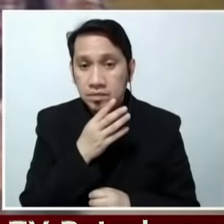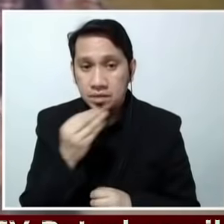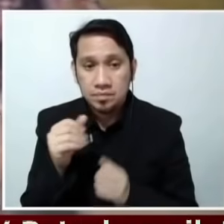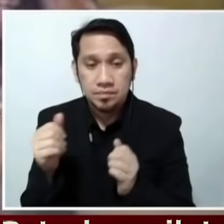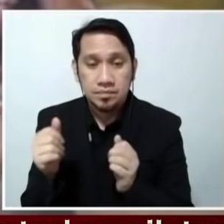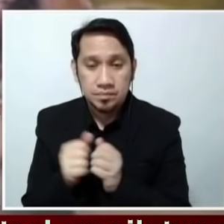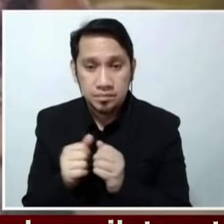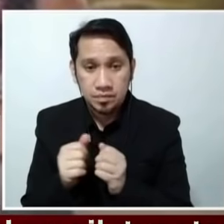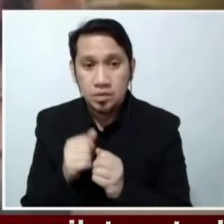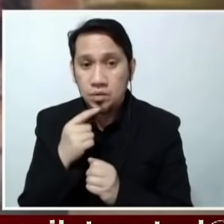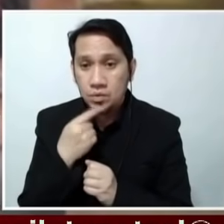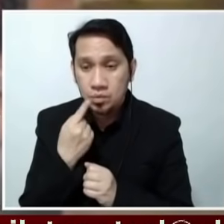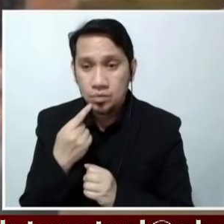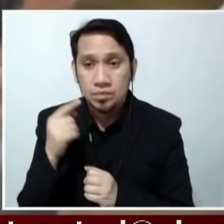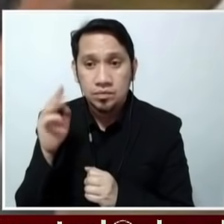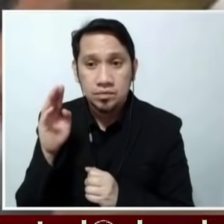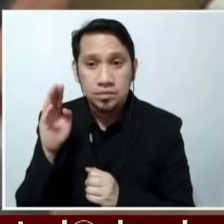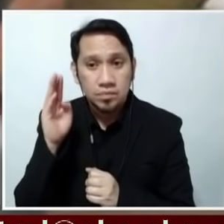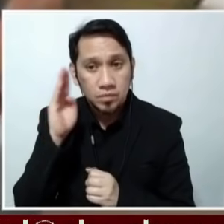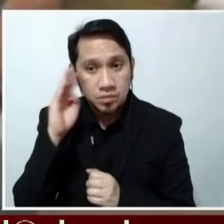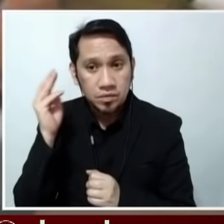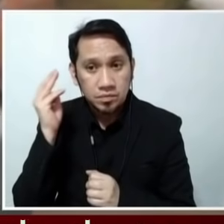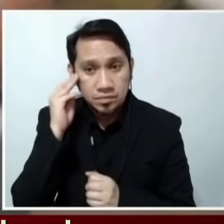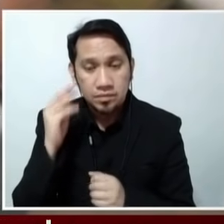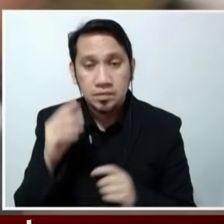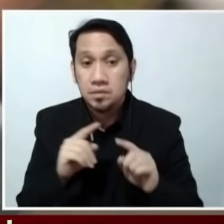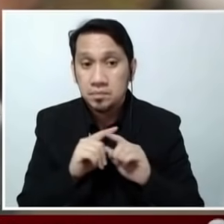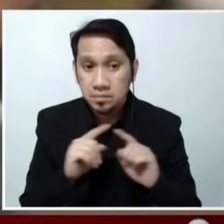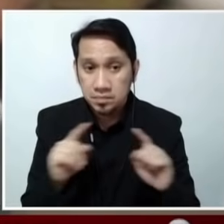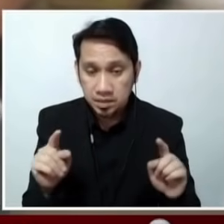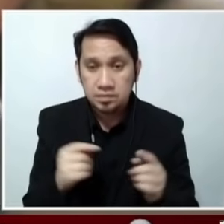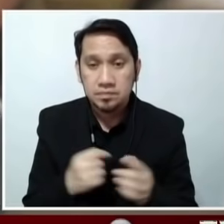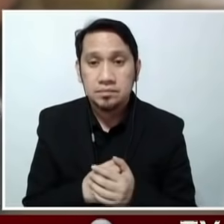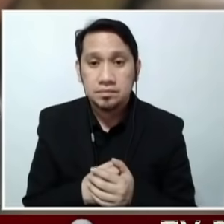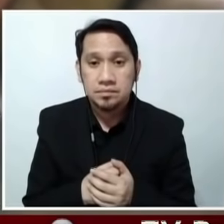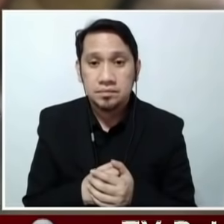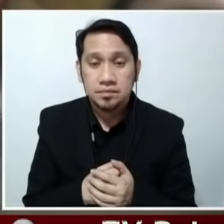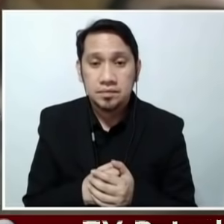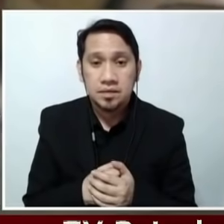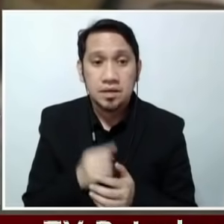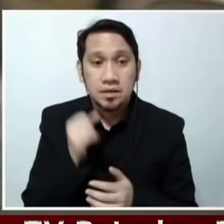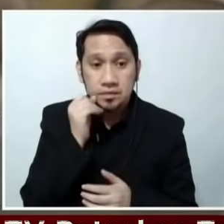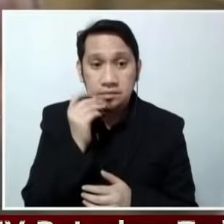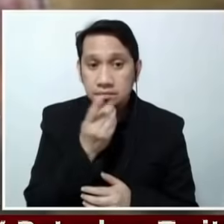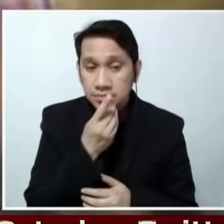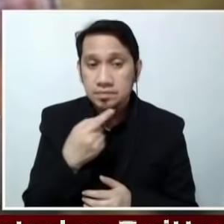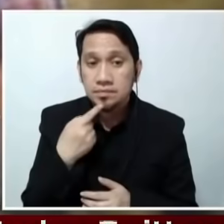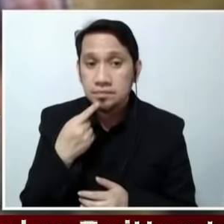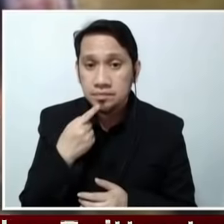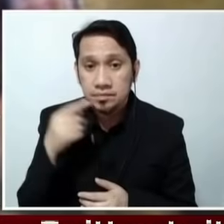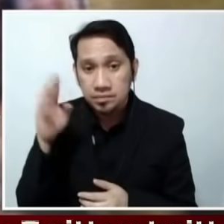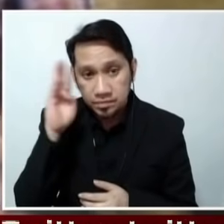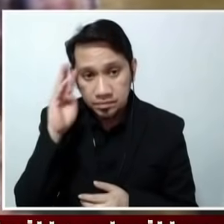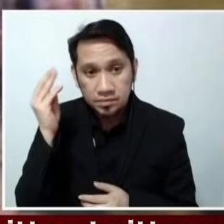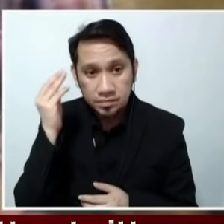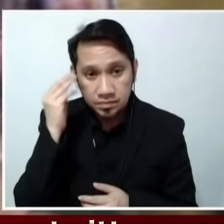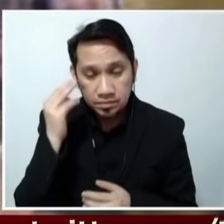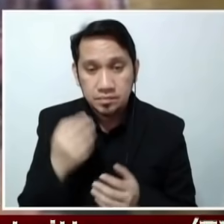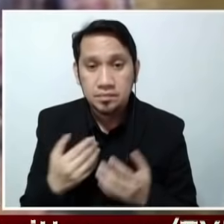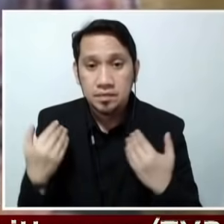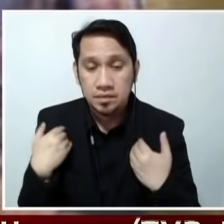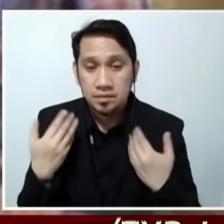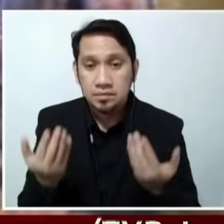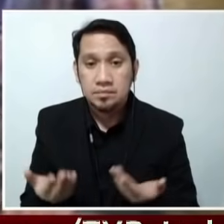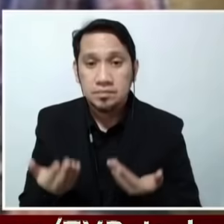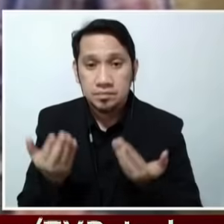lamang nito si Bongbong Marcos. Pero sa huli, si Mayor Sara Paumano ang nagsabi kay Marcos na maghain na ng